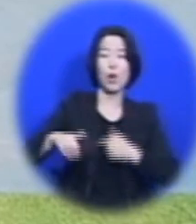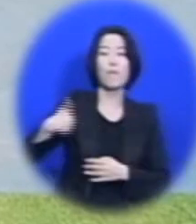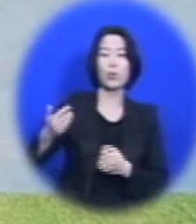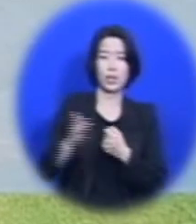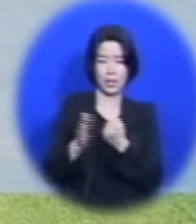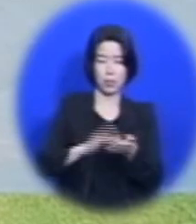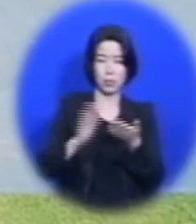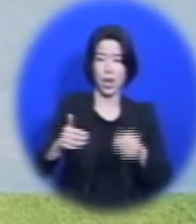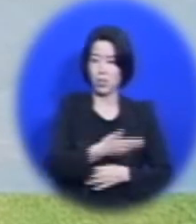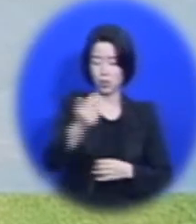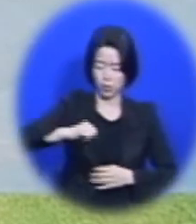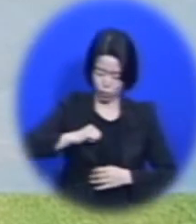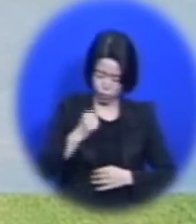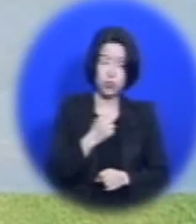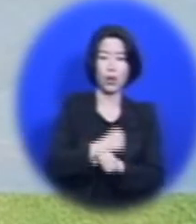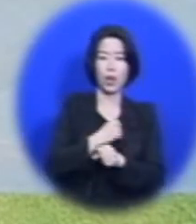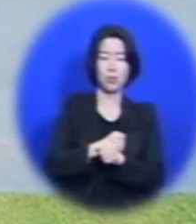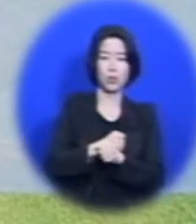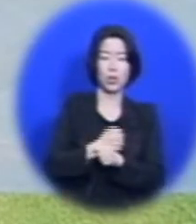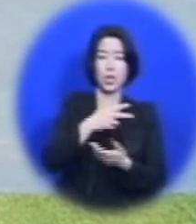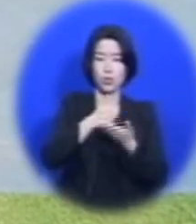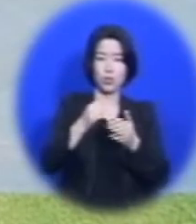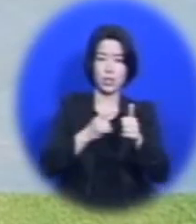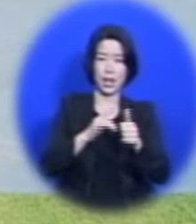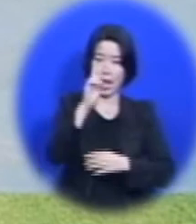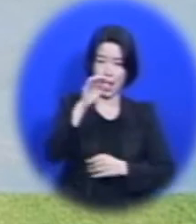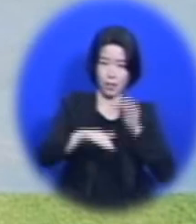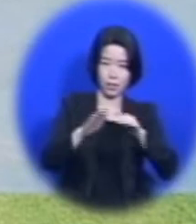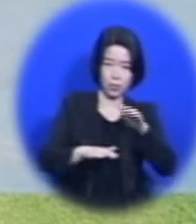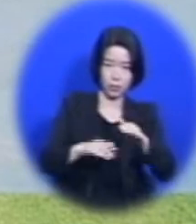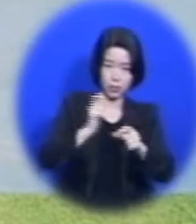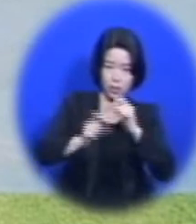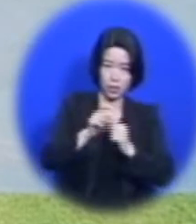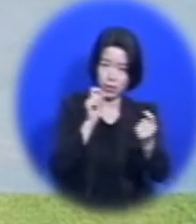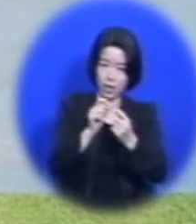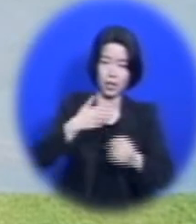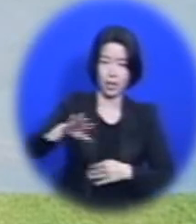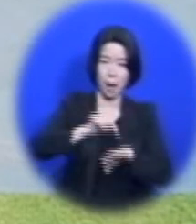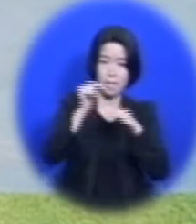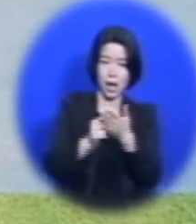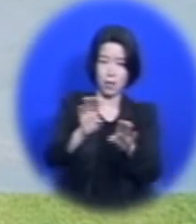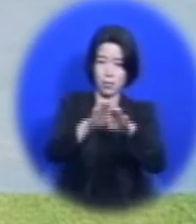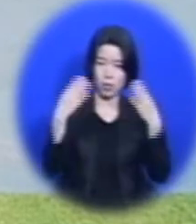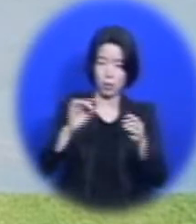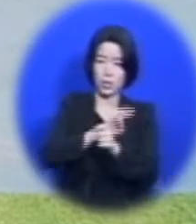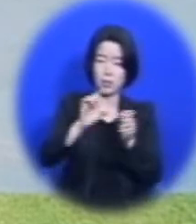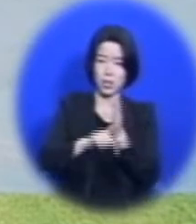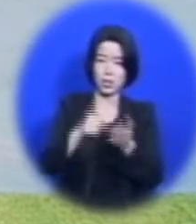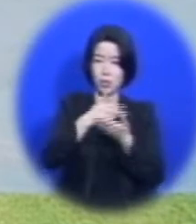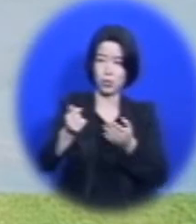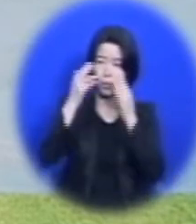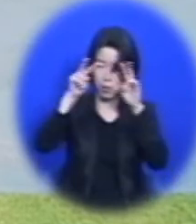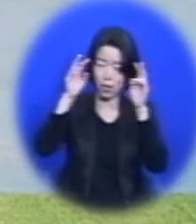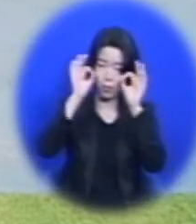여러분들이 정말 순종함으로 주님께 한 걸음 다가가기 시작하면, 마음을 정말 열고 24시간 주님을 바라보려고